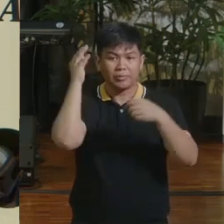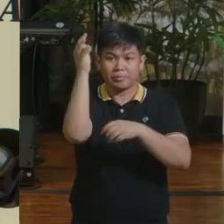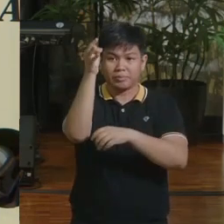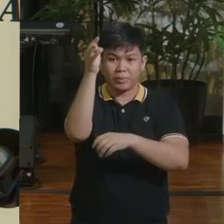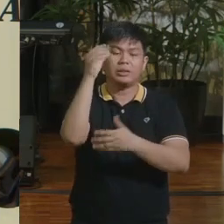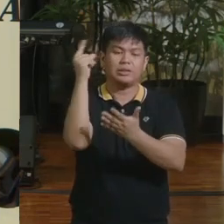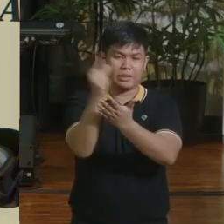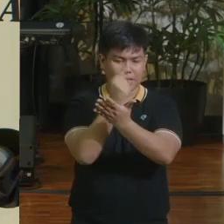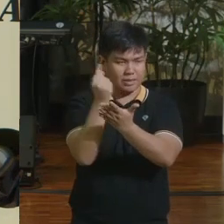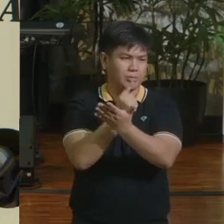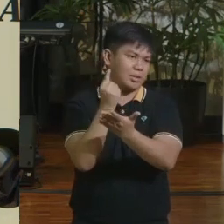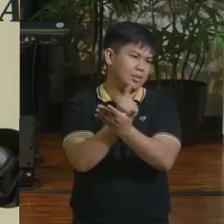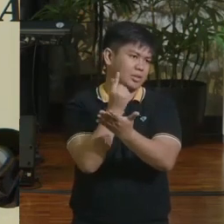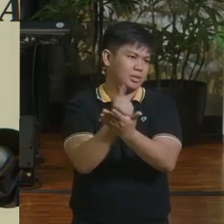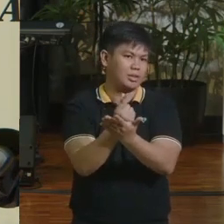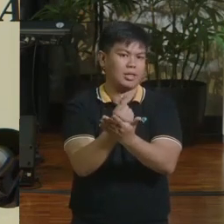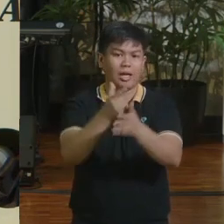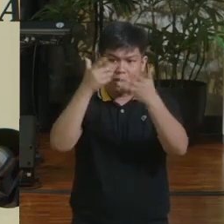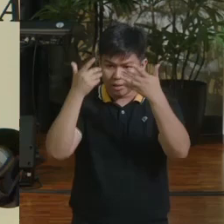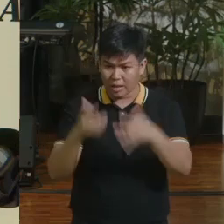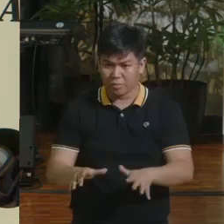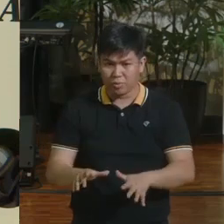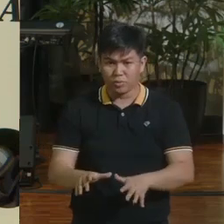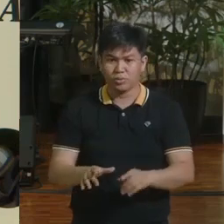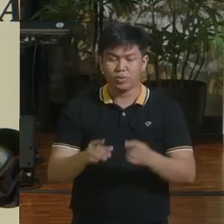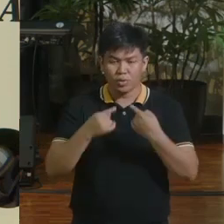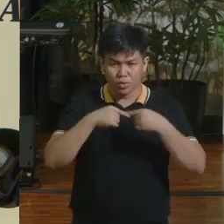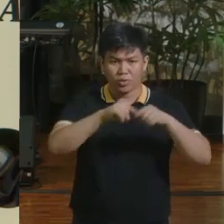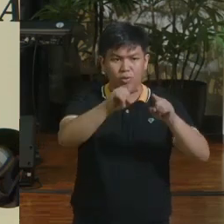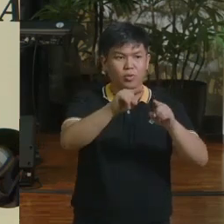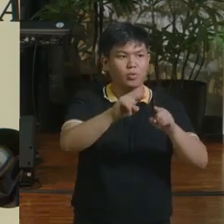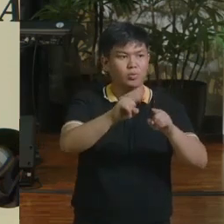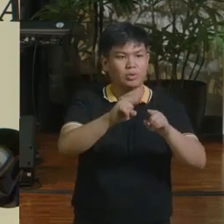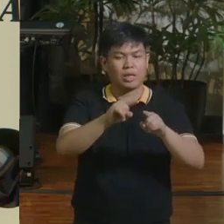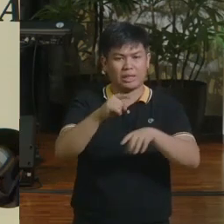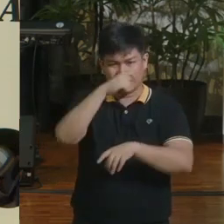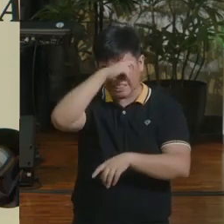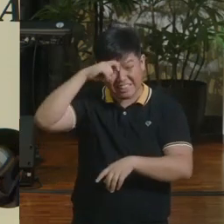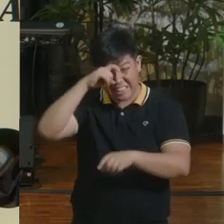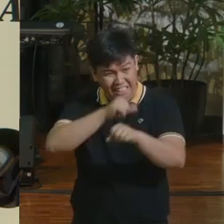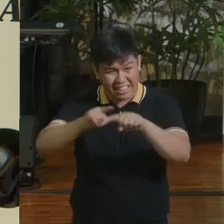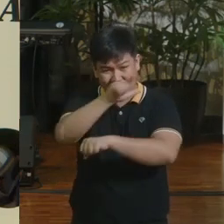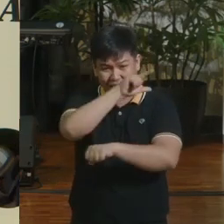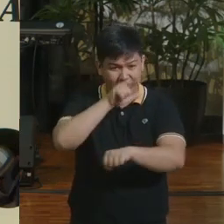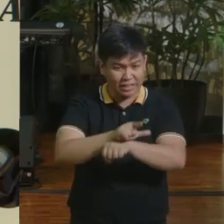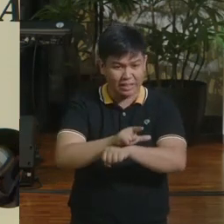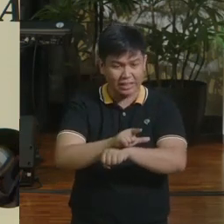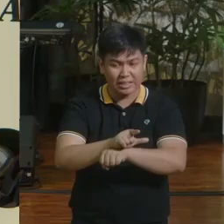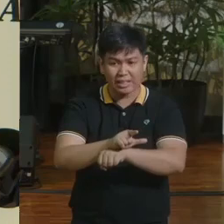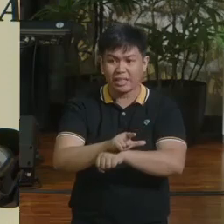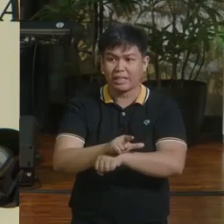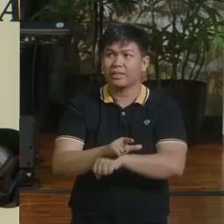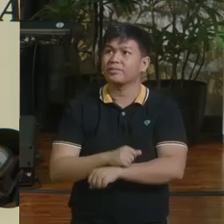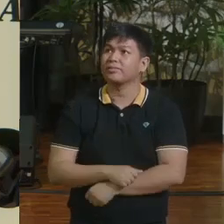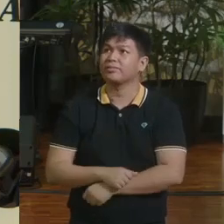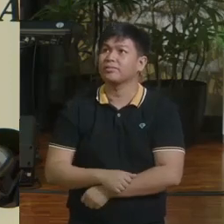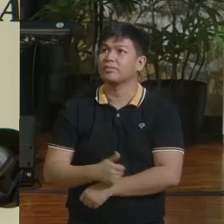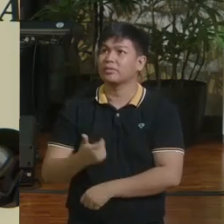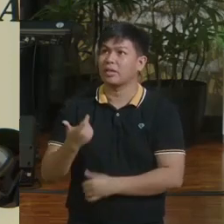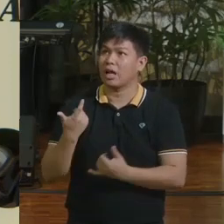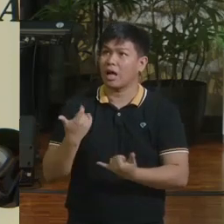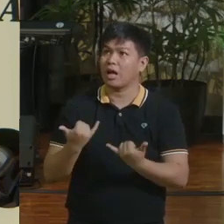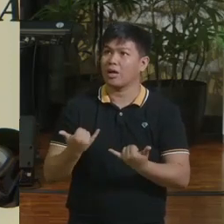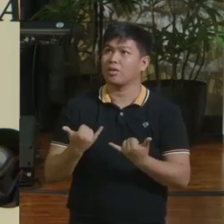preaching the gospel. Mula ron, nagpunta siya sa Arabia. Sabi sa Galatians 4:25, now Hagar is Mount Sinai